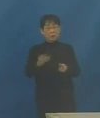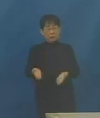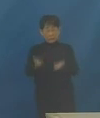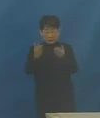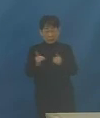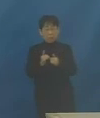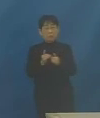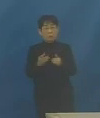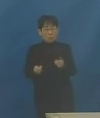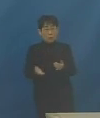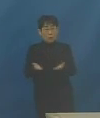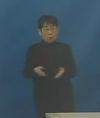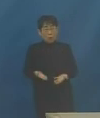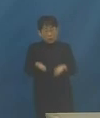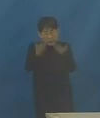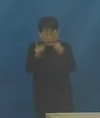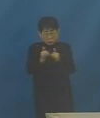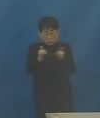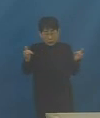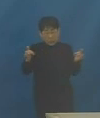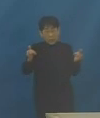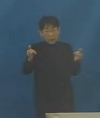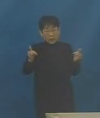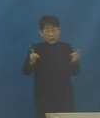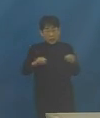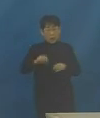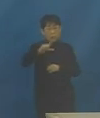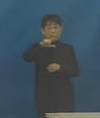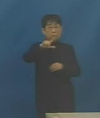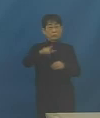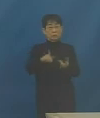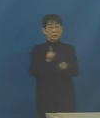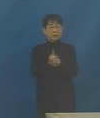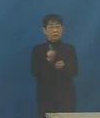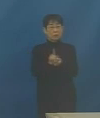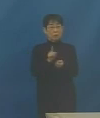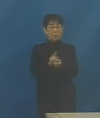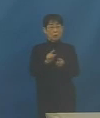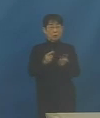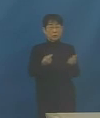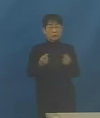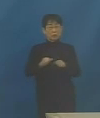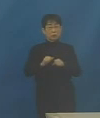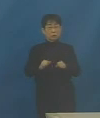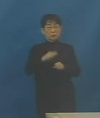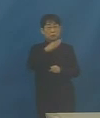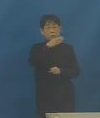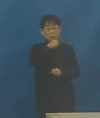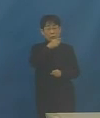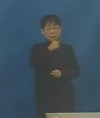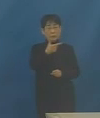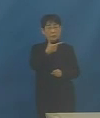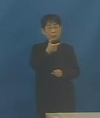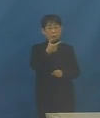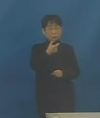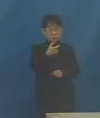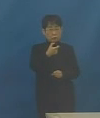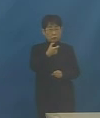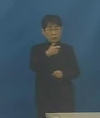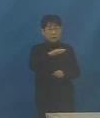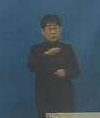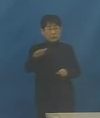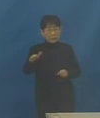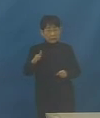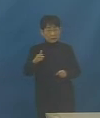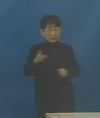増えるので継承者対策を充実をするということですこれは60代以上の陽性率の変化で